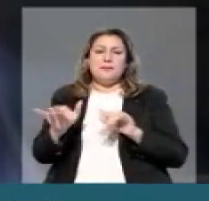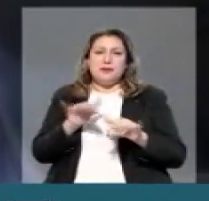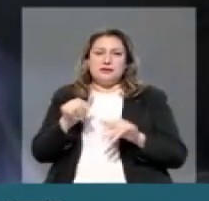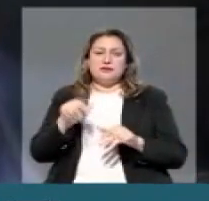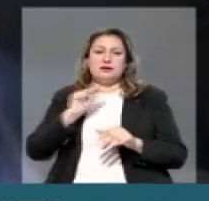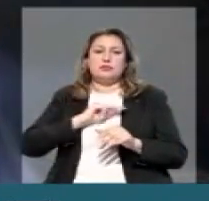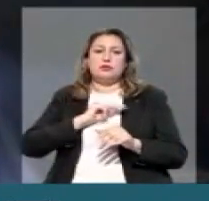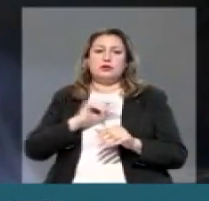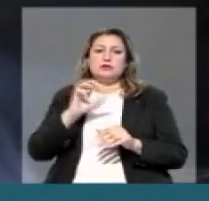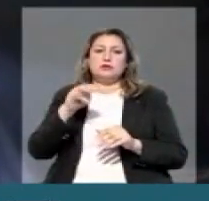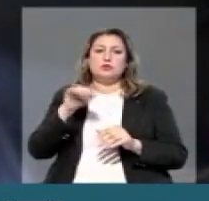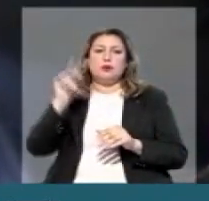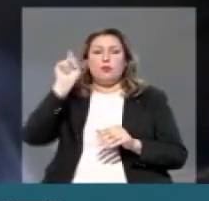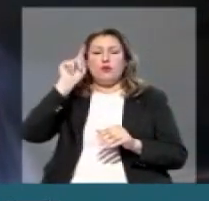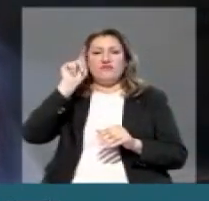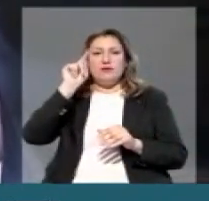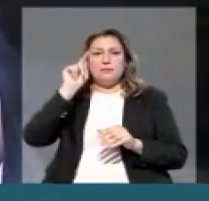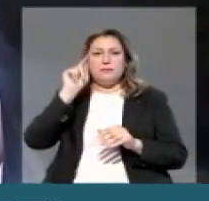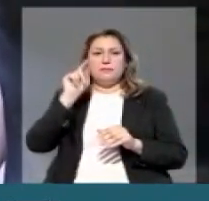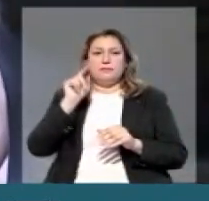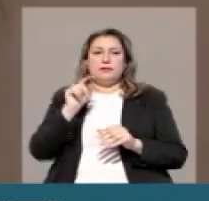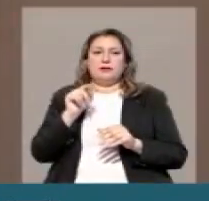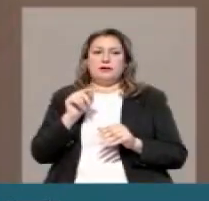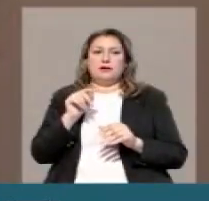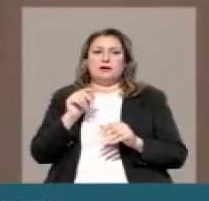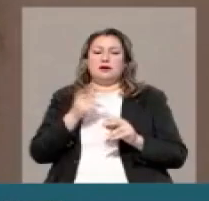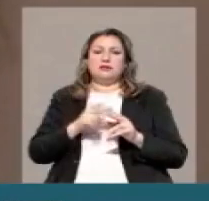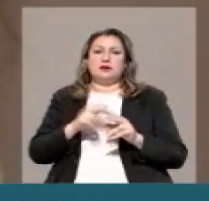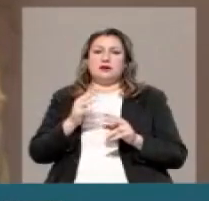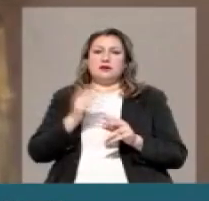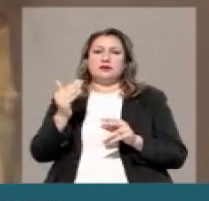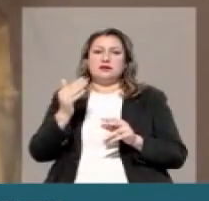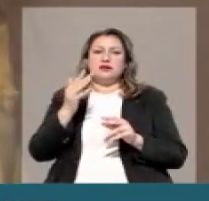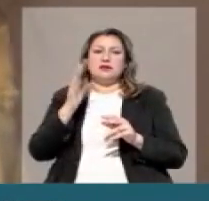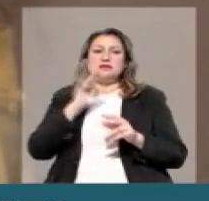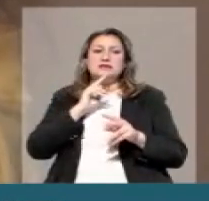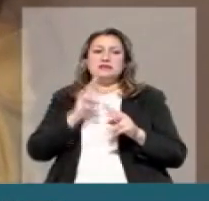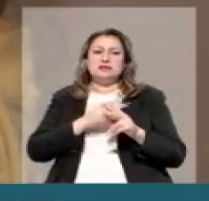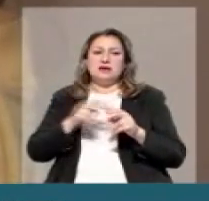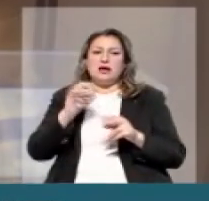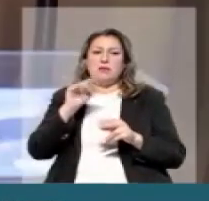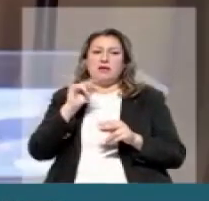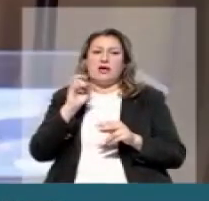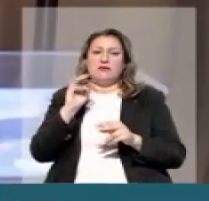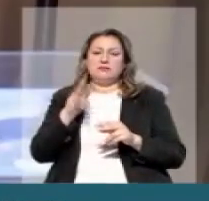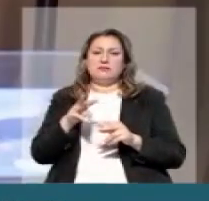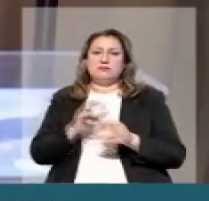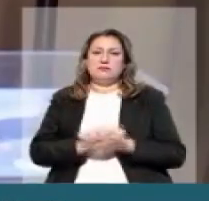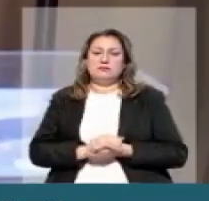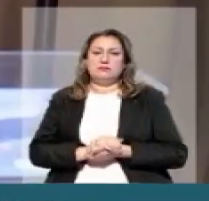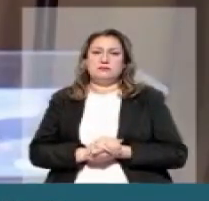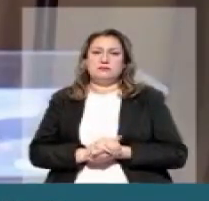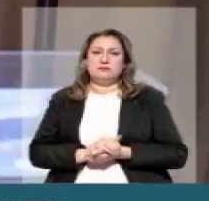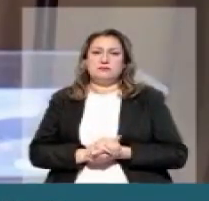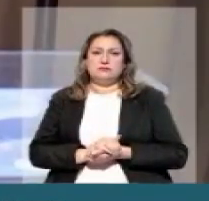апалы сіңілі Алия Амантаева мен Сабина Такенова тиесілі. Қыздар ертегіні жандандыру оңай екенін айтады. На мастер-классах